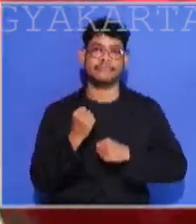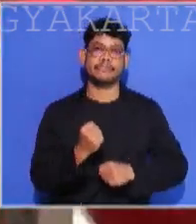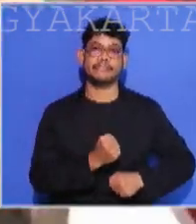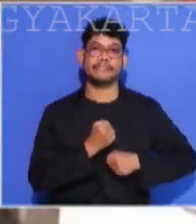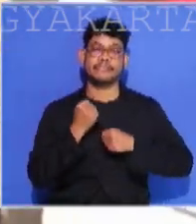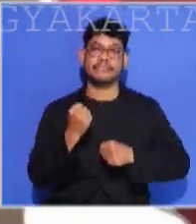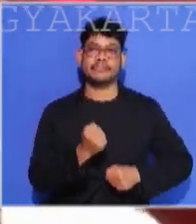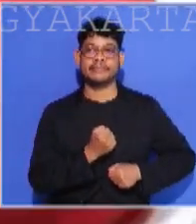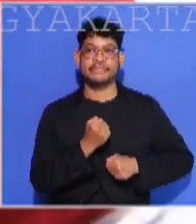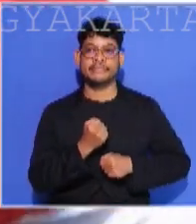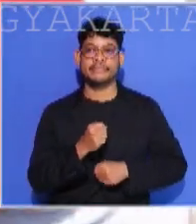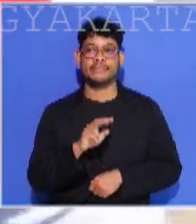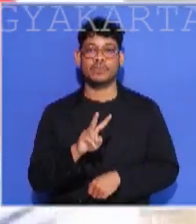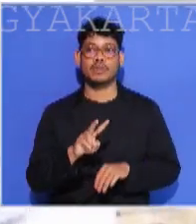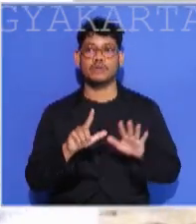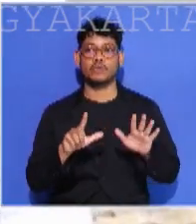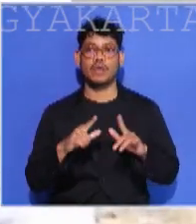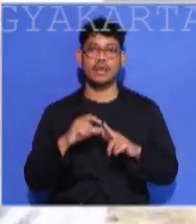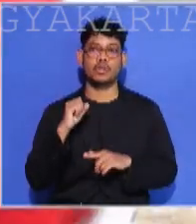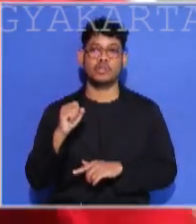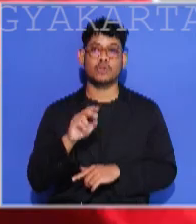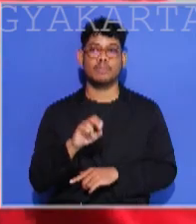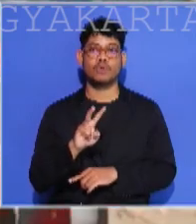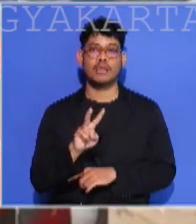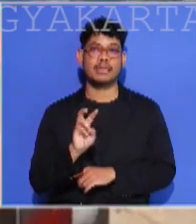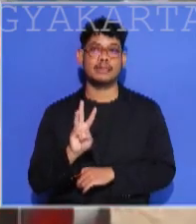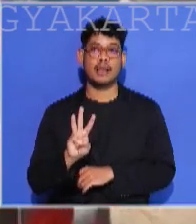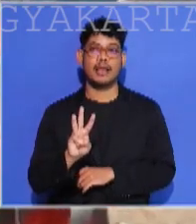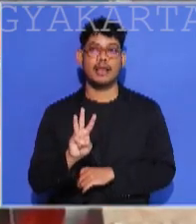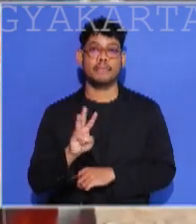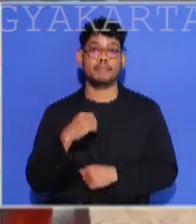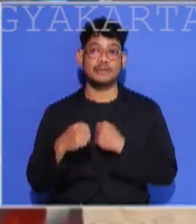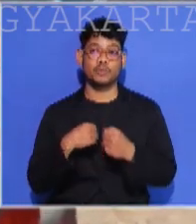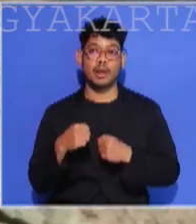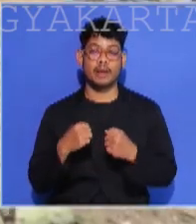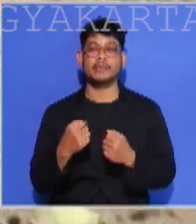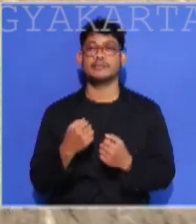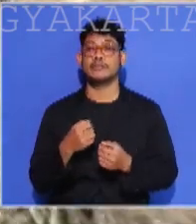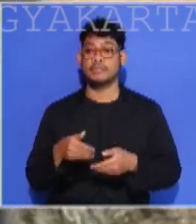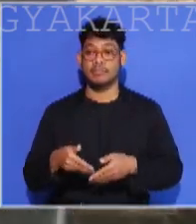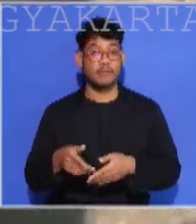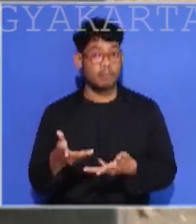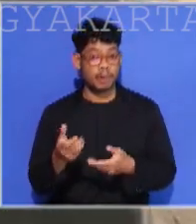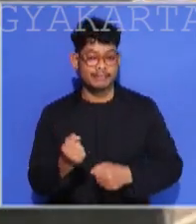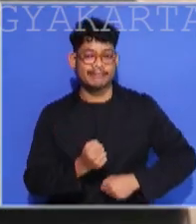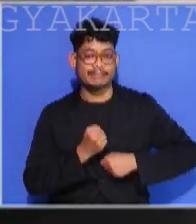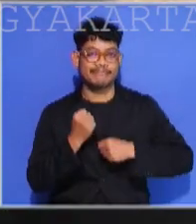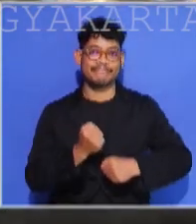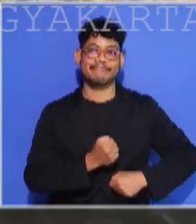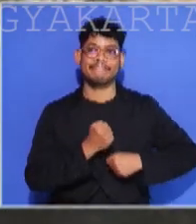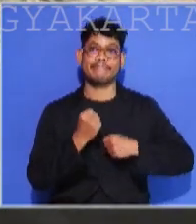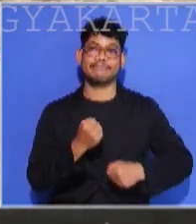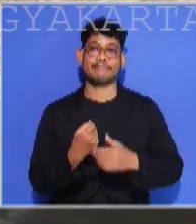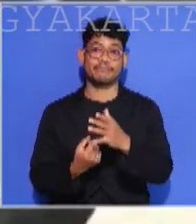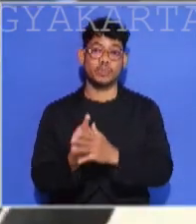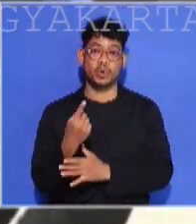Agustus 2023 usaha wisata air perahu Kano dioperasikan dan menjadi salah satu usaha pengungkit ekonomi baru